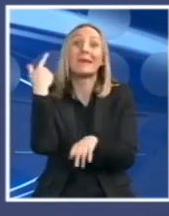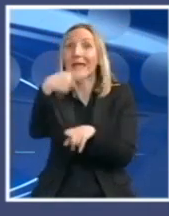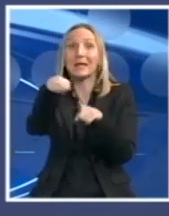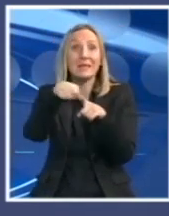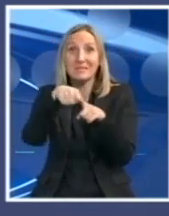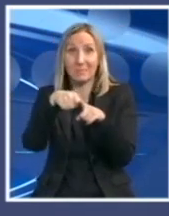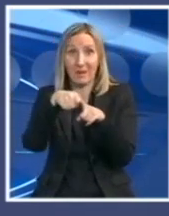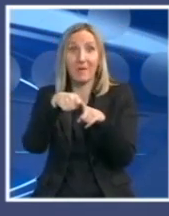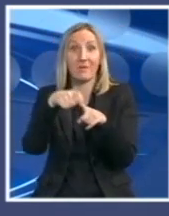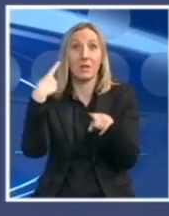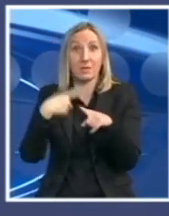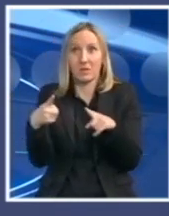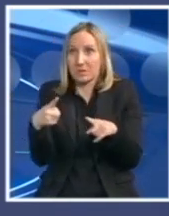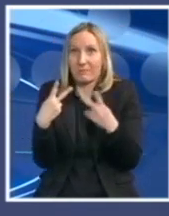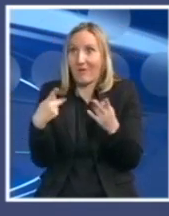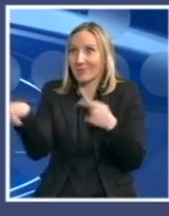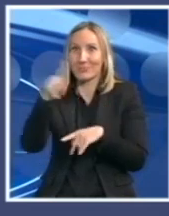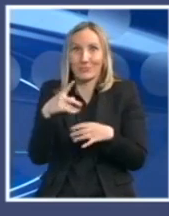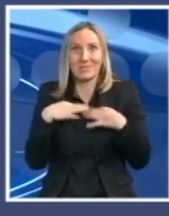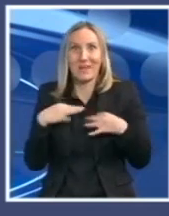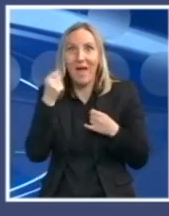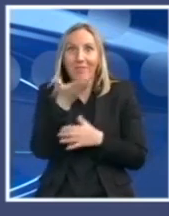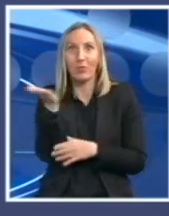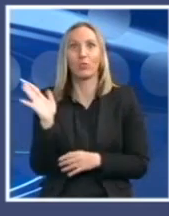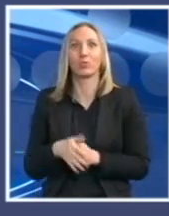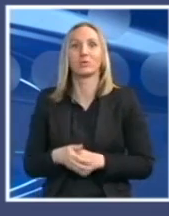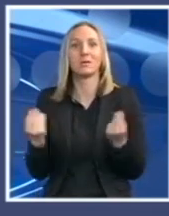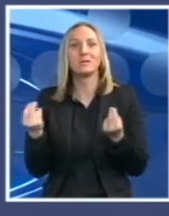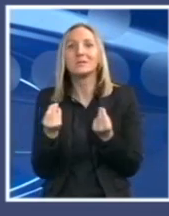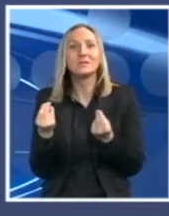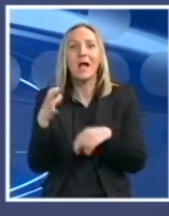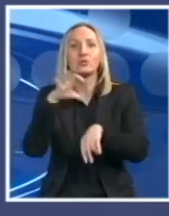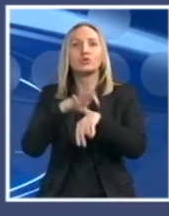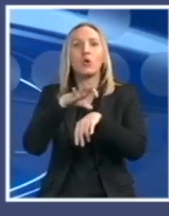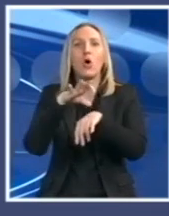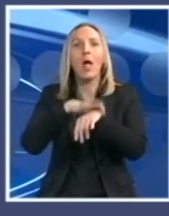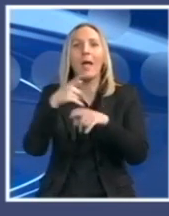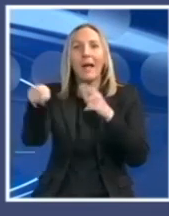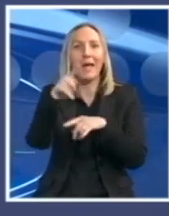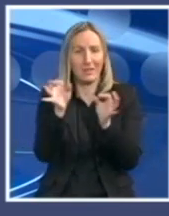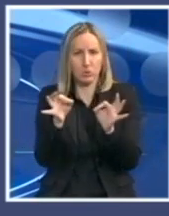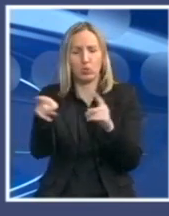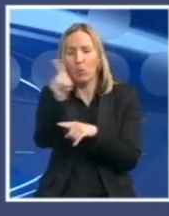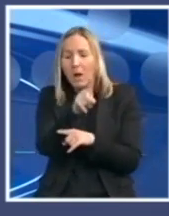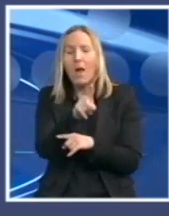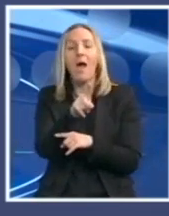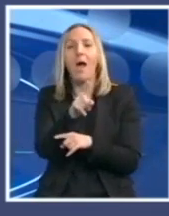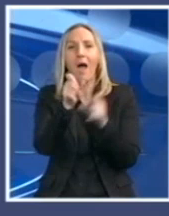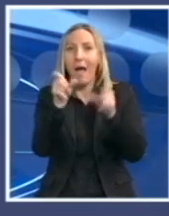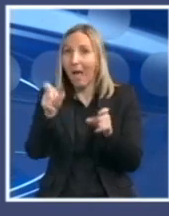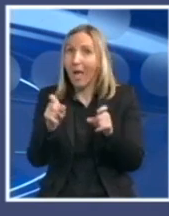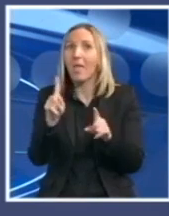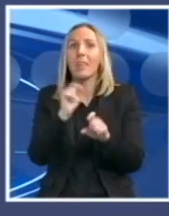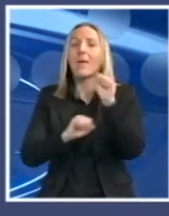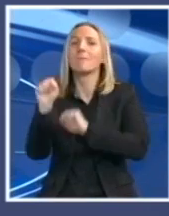isprave u interesu javnosti. Zašto onda struka ne brani novinare? Da li smatrate i kako komentarišete dakle takve